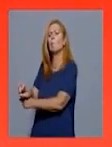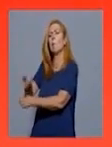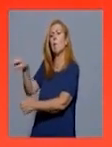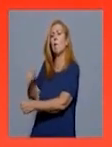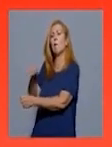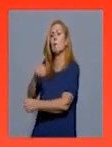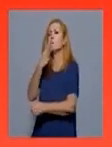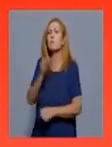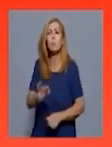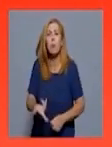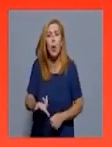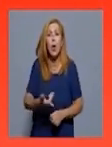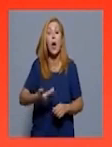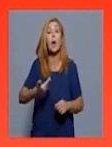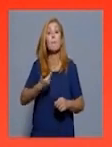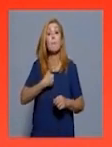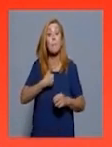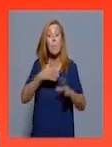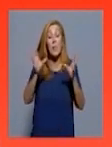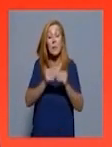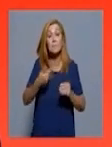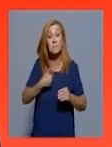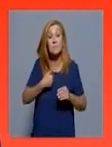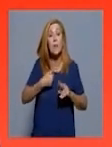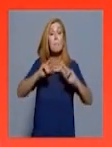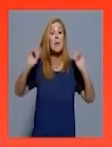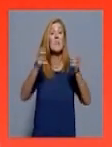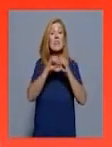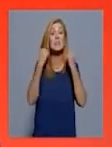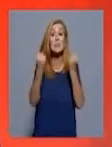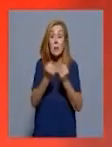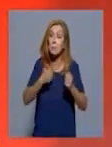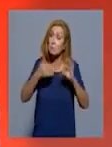μας αφορά, αυτές οι δεσμεύσεις των περιφερειακών συνεδρίων παραμένουν προτεραιότητες.